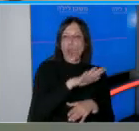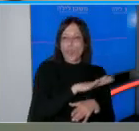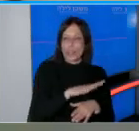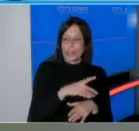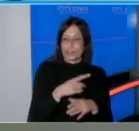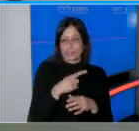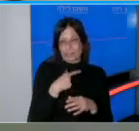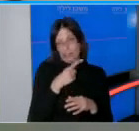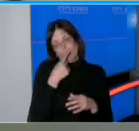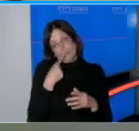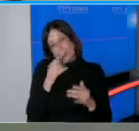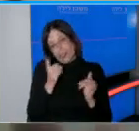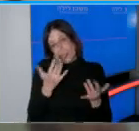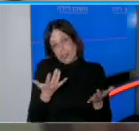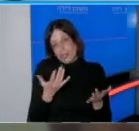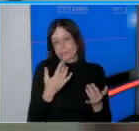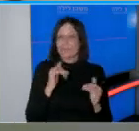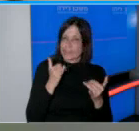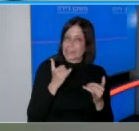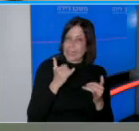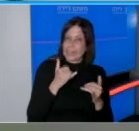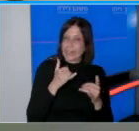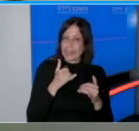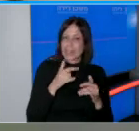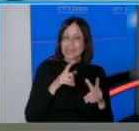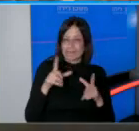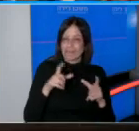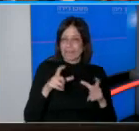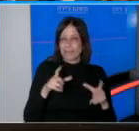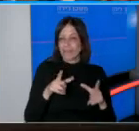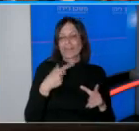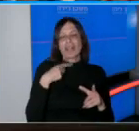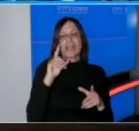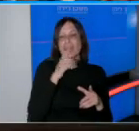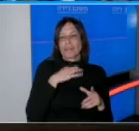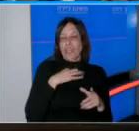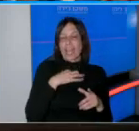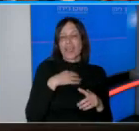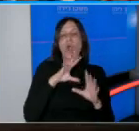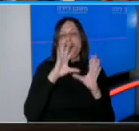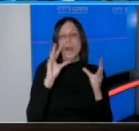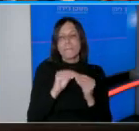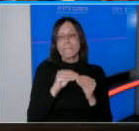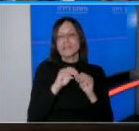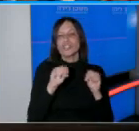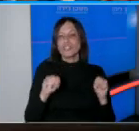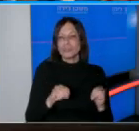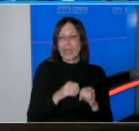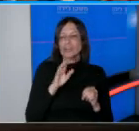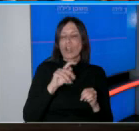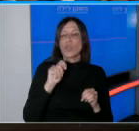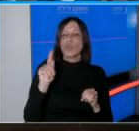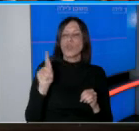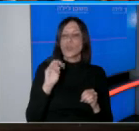פעם ושנה. כן, גיאוגרפית. אבל אמא שלי, כשכל המשפחה, גם הטוניזאית